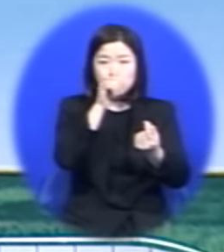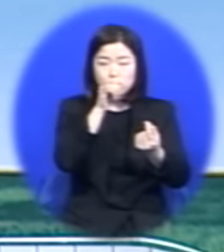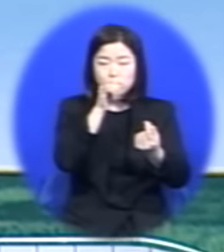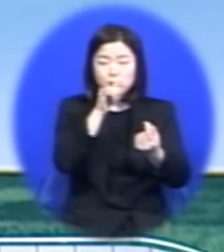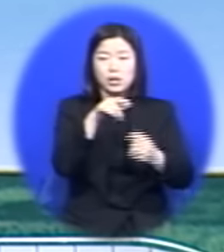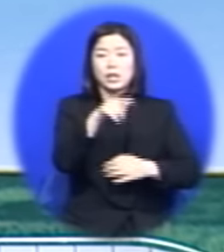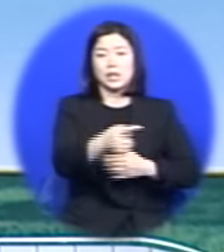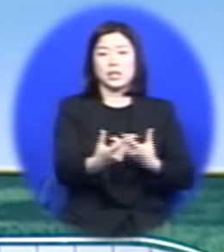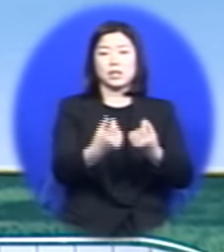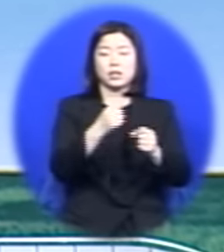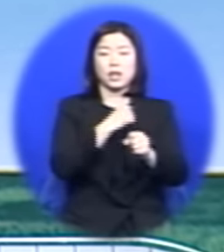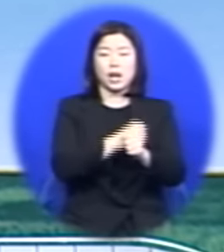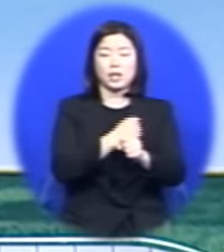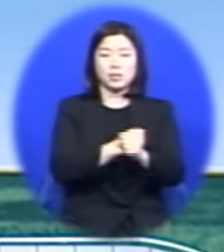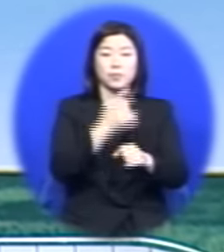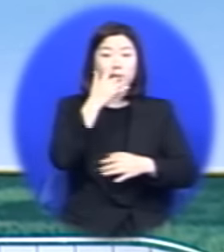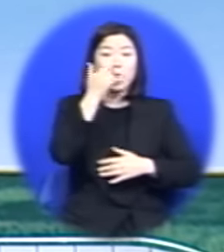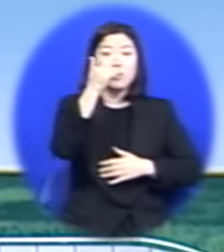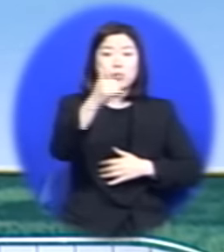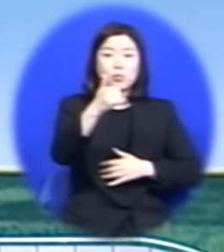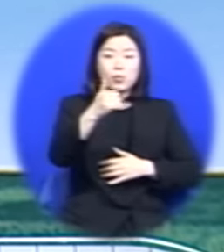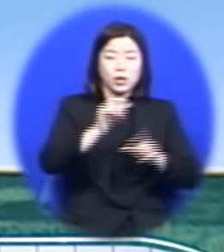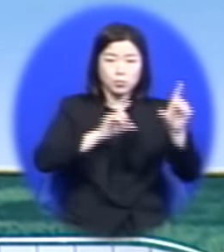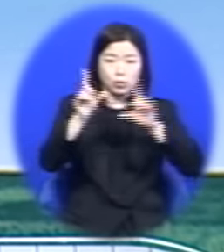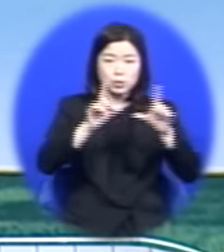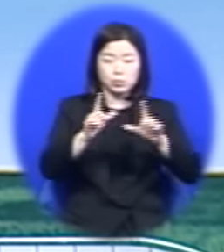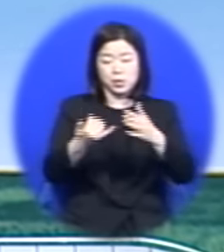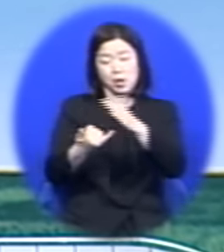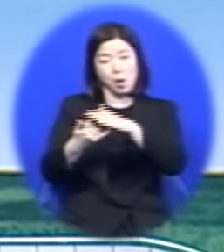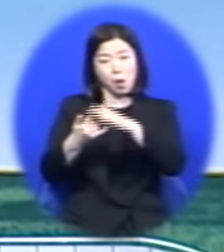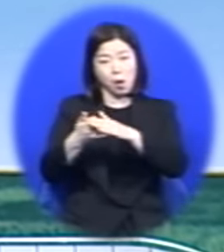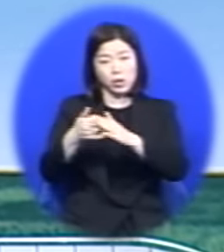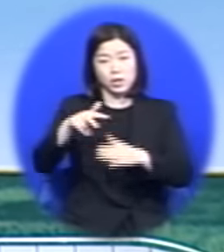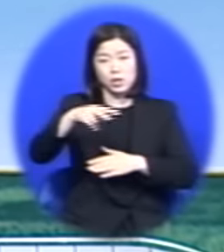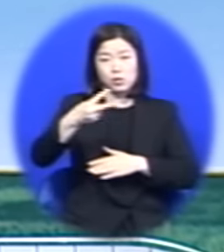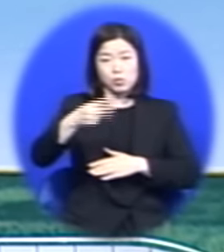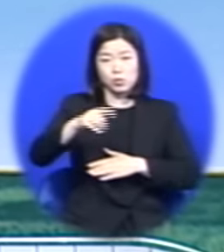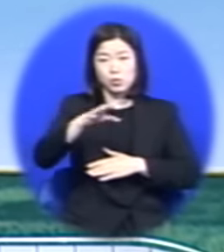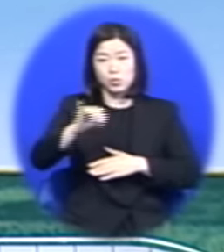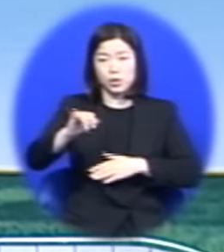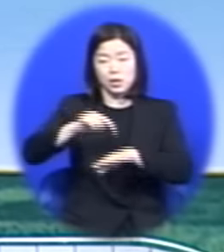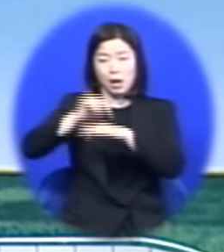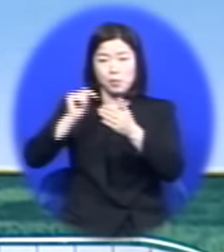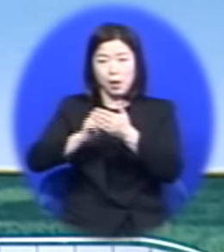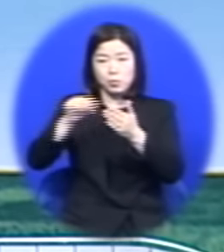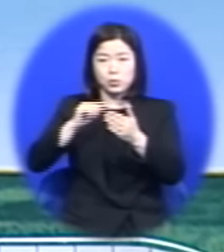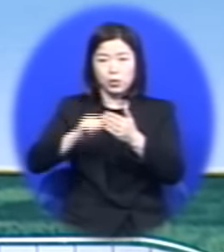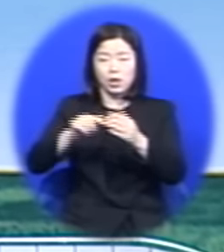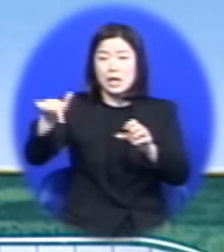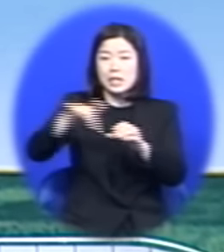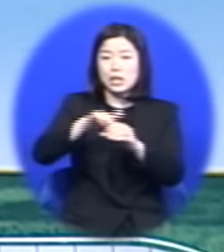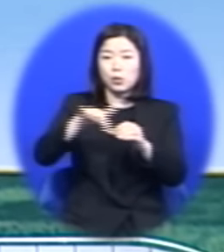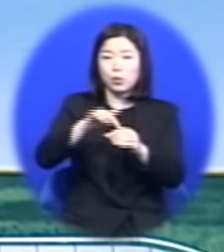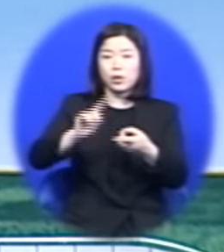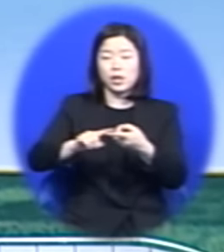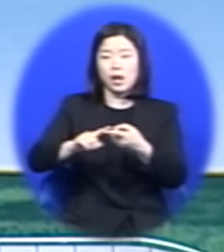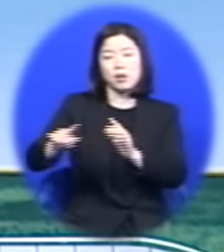하는 이 부모의 모습이 어린 듀이의 마음속에 기독교에 대해서 부정적인 생각을 갖게 만든 겁니다.